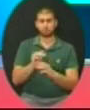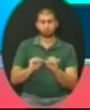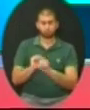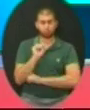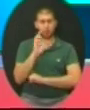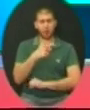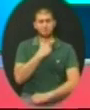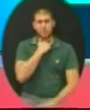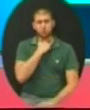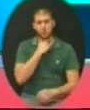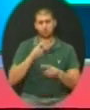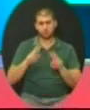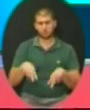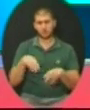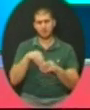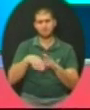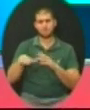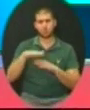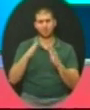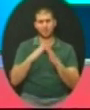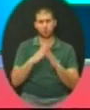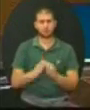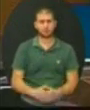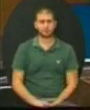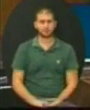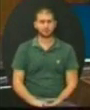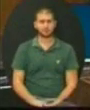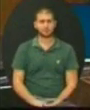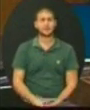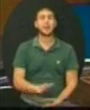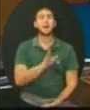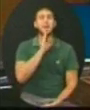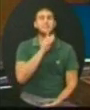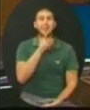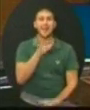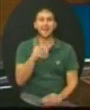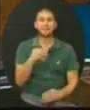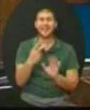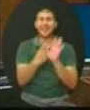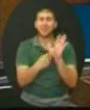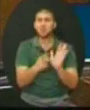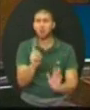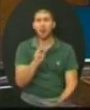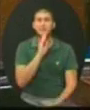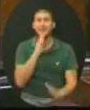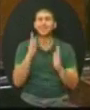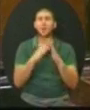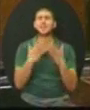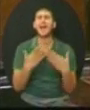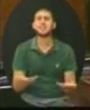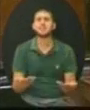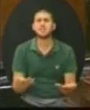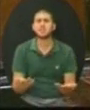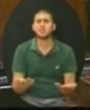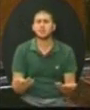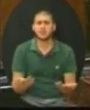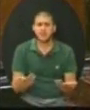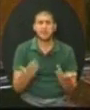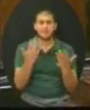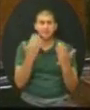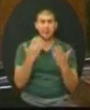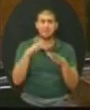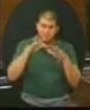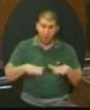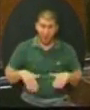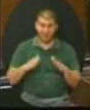על המצוקה הגדולה בתחום הדיור. הבעיה היא לא עם הקריטריונים, הבעיה שאין דירות. נכון. וככל שיהיה